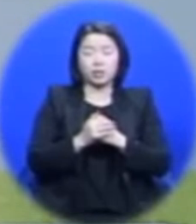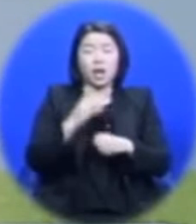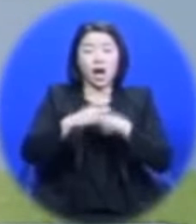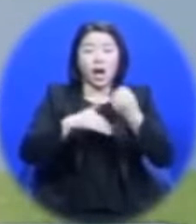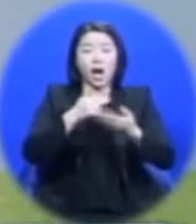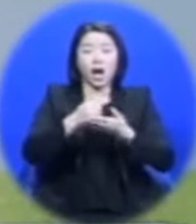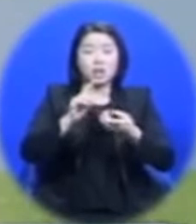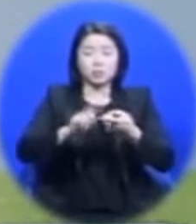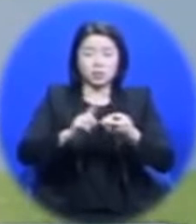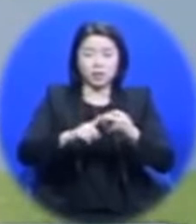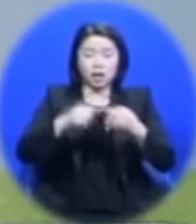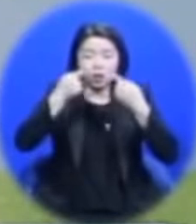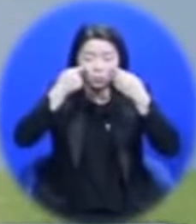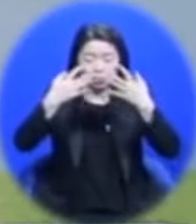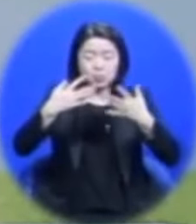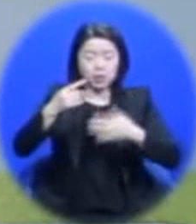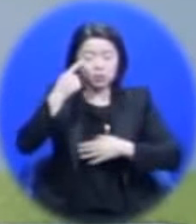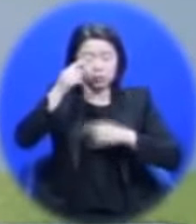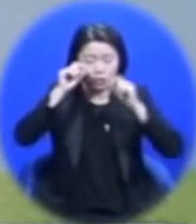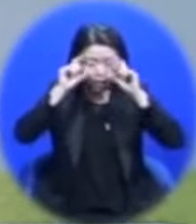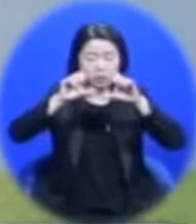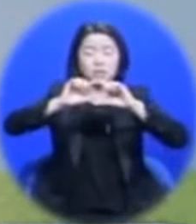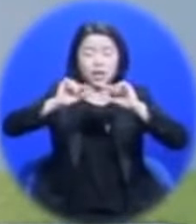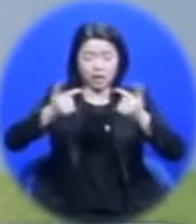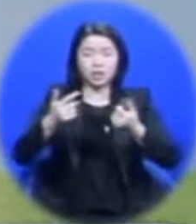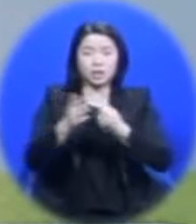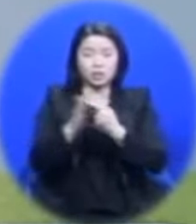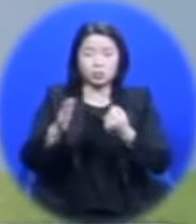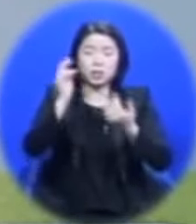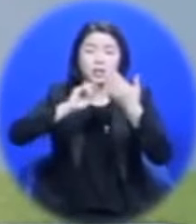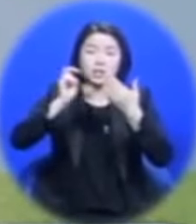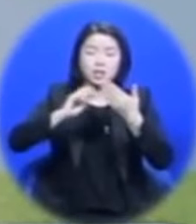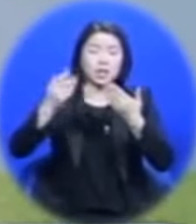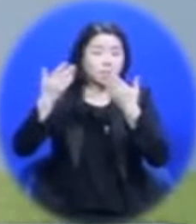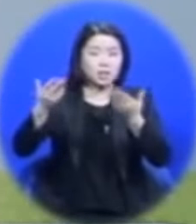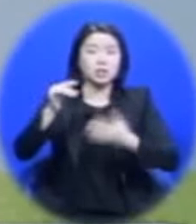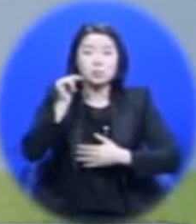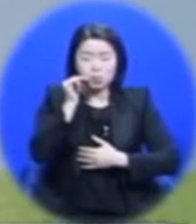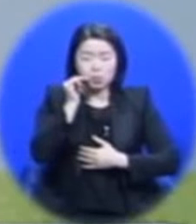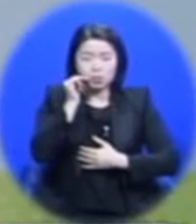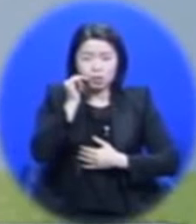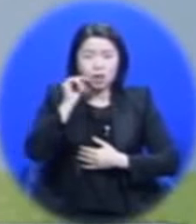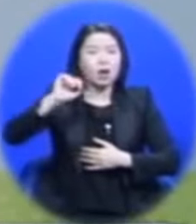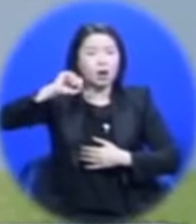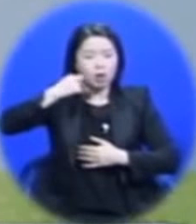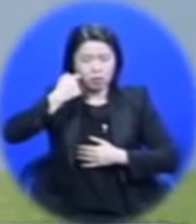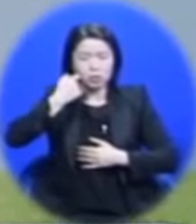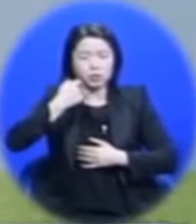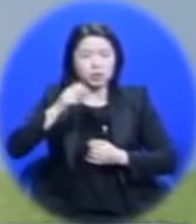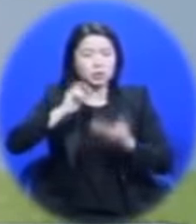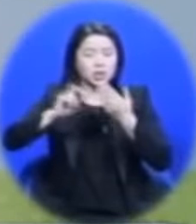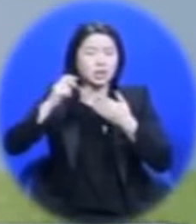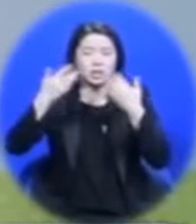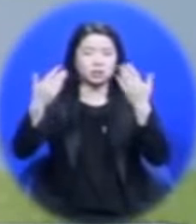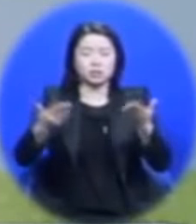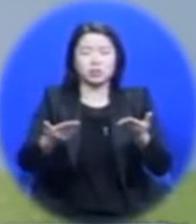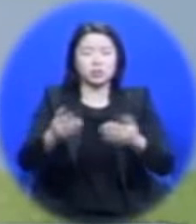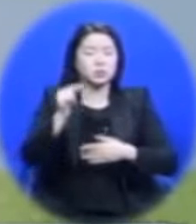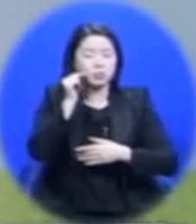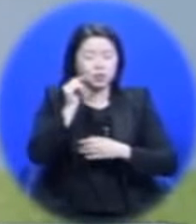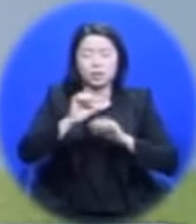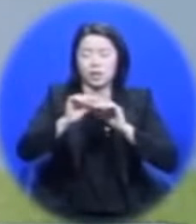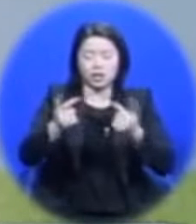하나님에 대한 분명한 눈이 뜨이지 않았기 때문에 찬양이 안 되는 거지 어려워서 찬양을 못하는 게